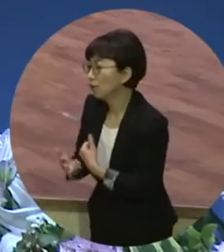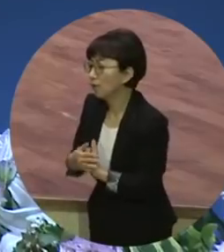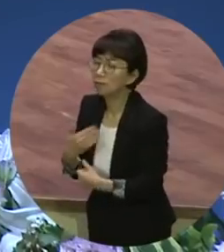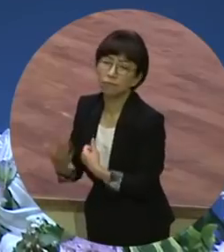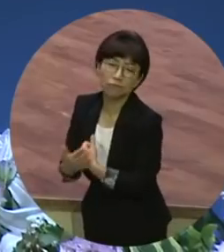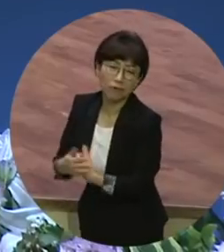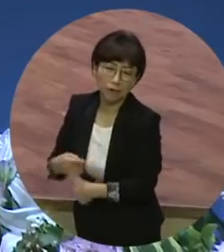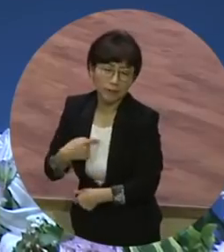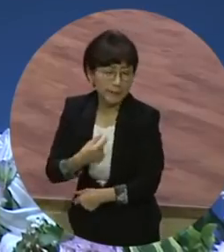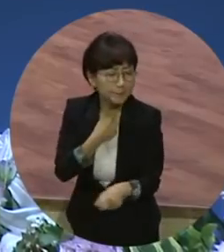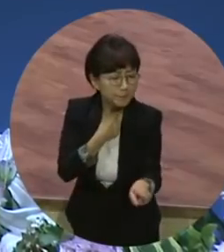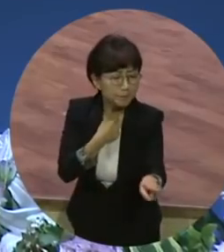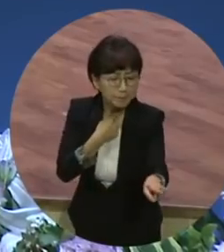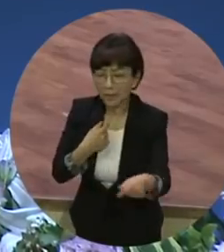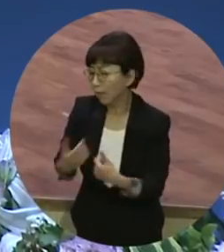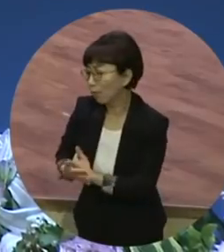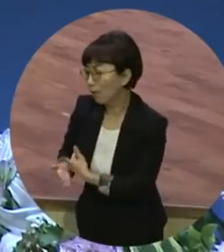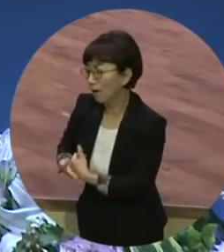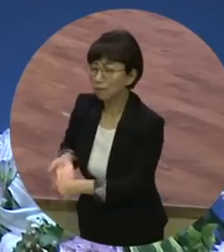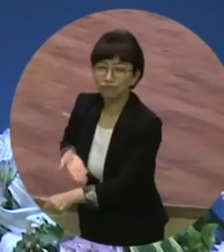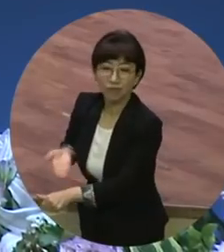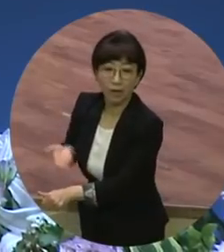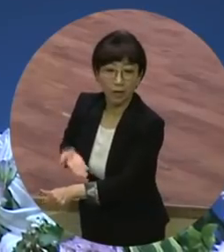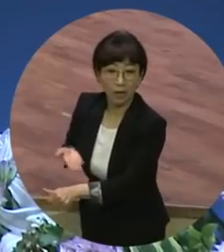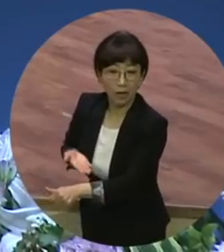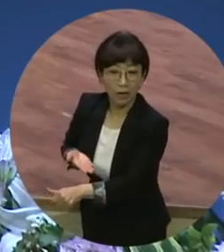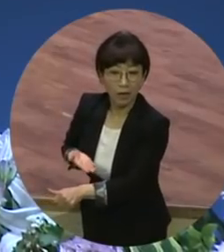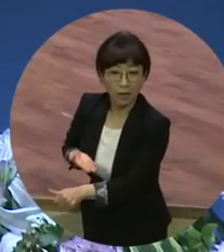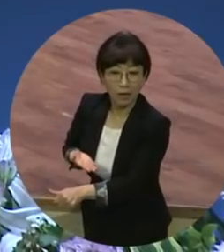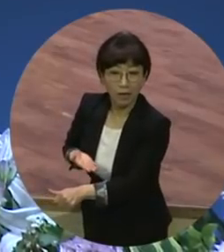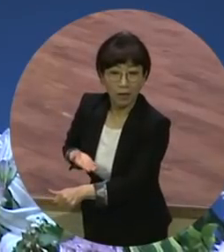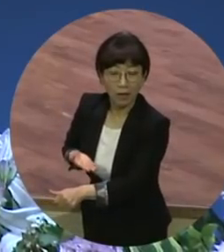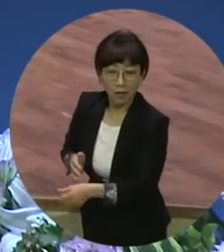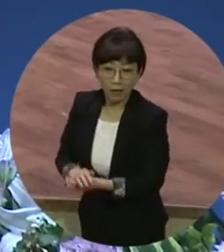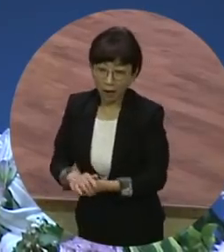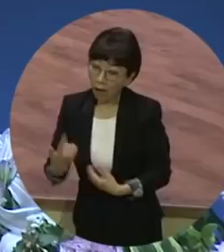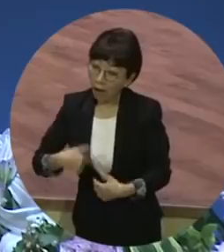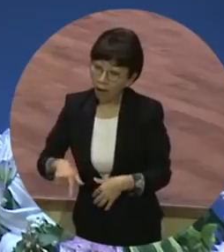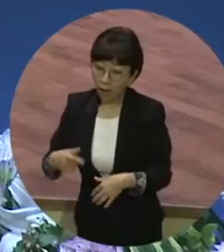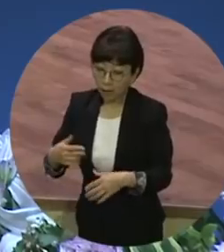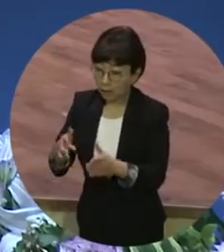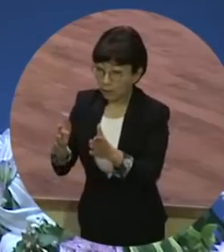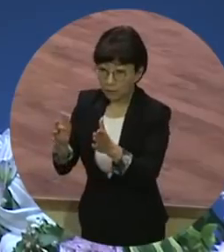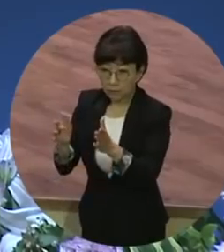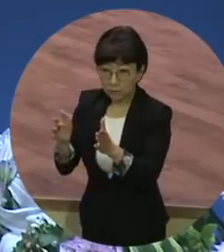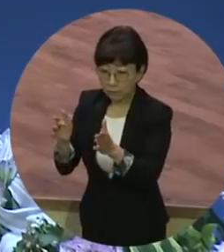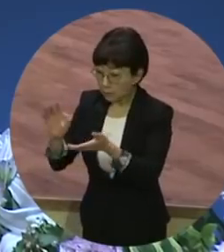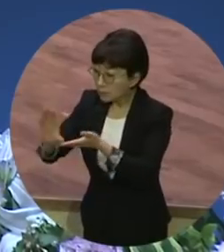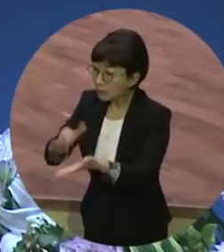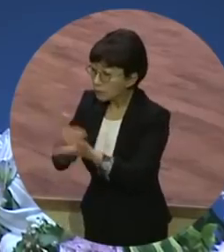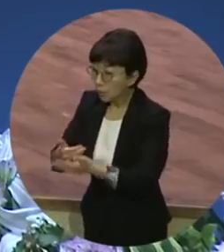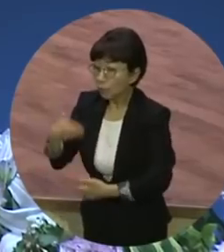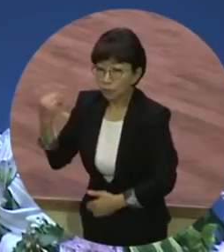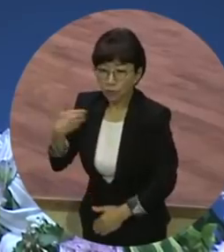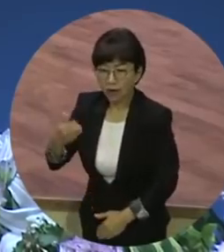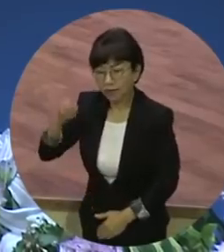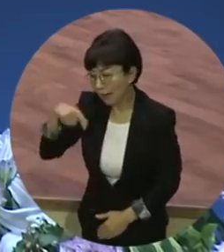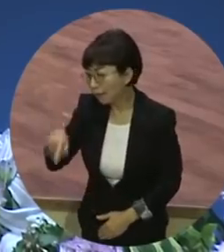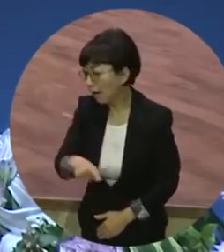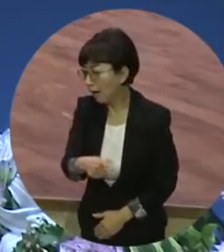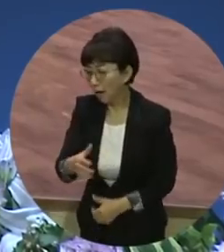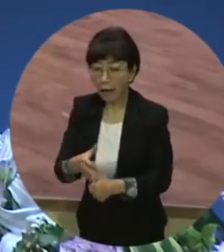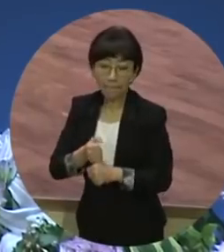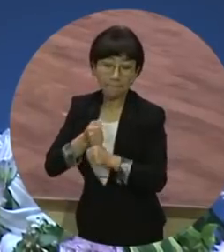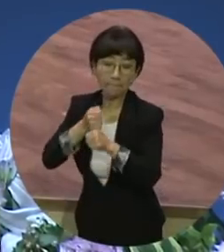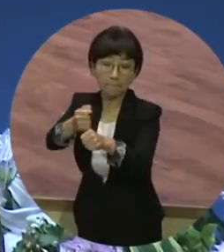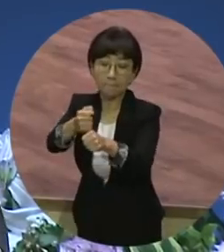내 욕망을 채워주는. 오늘 38년 된 병자는 예수 앞에 끊임없이 끊임없이 도와달라고 말합니다. 나를 저기에